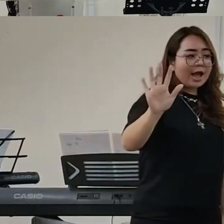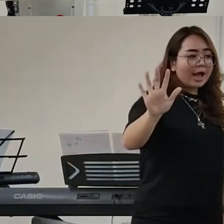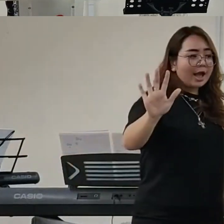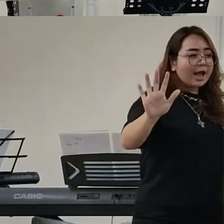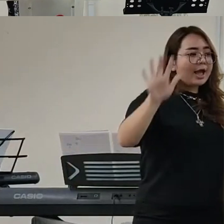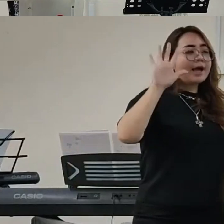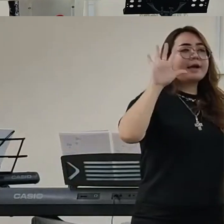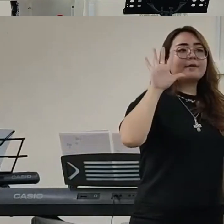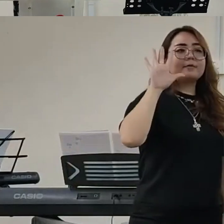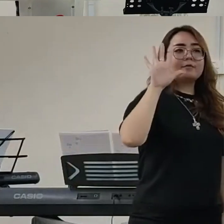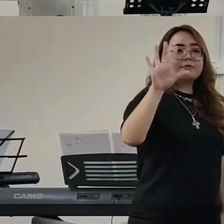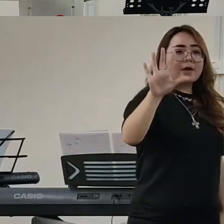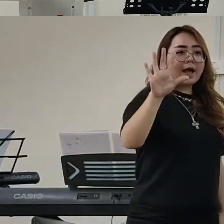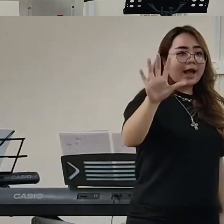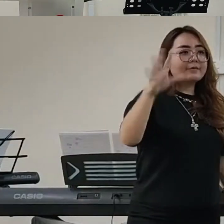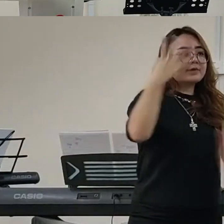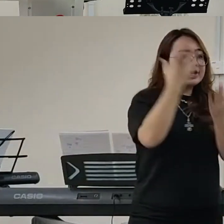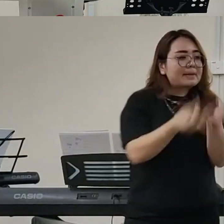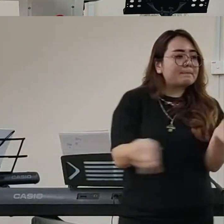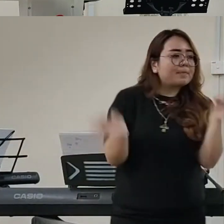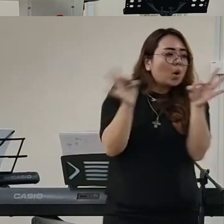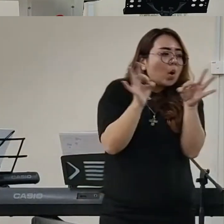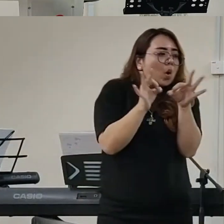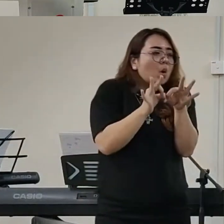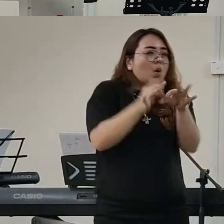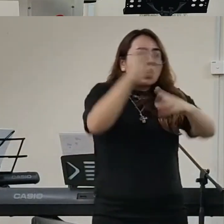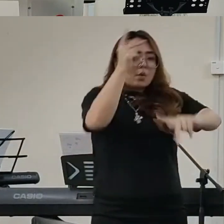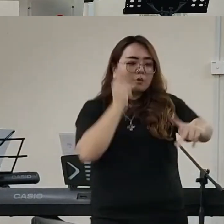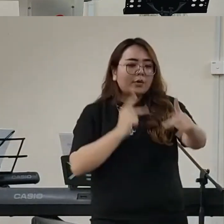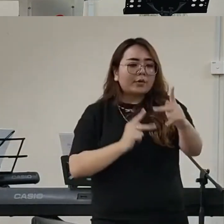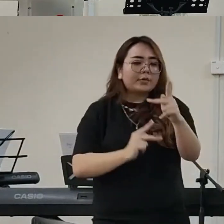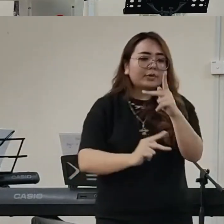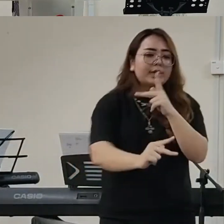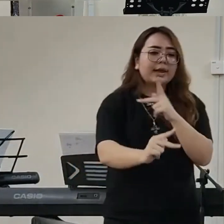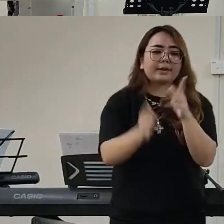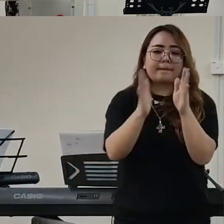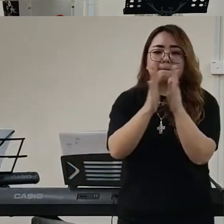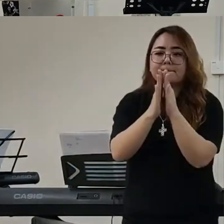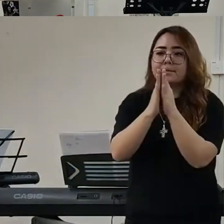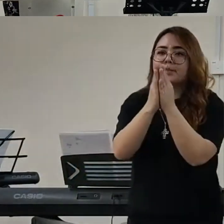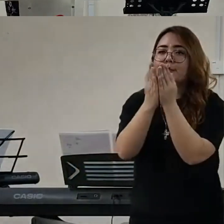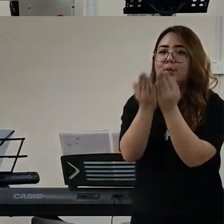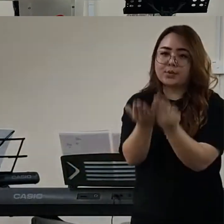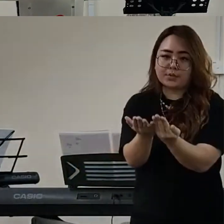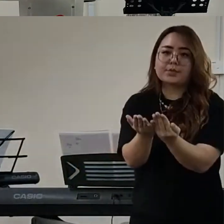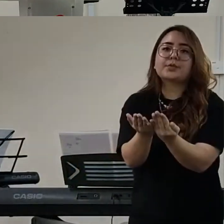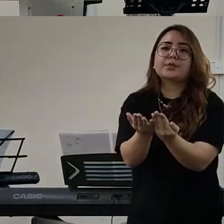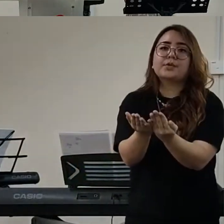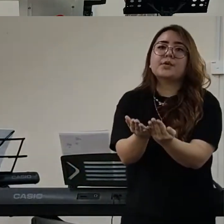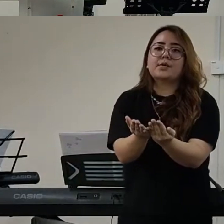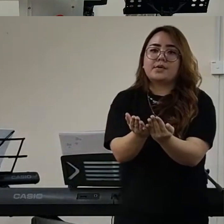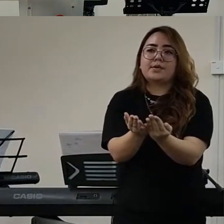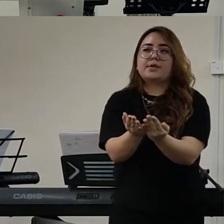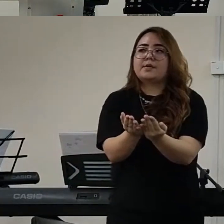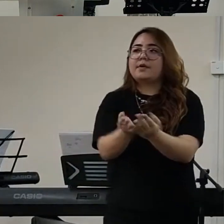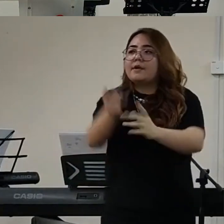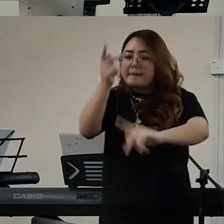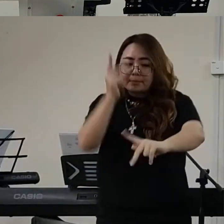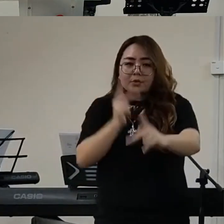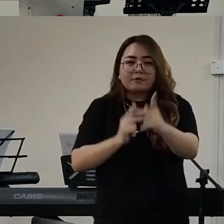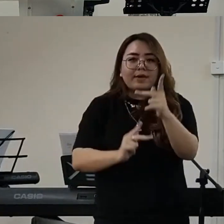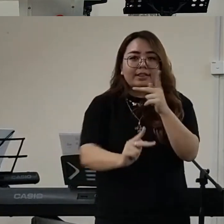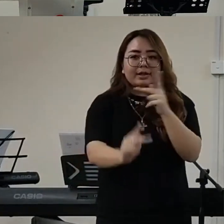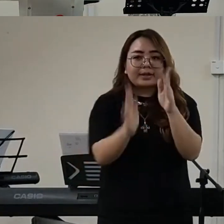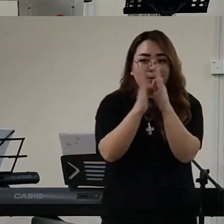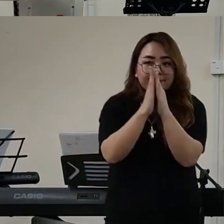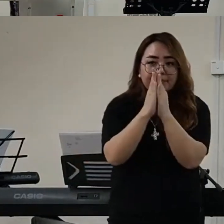words. Everybody say it with me. Five major prophetic books. 那很重要，身为信徒的我们呢，需要知道为什